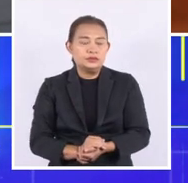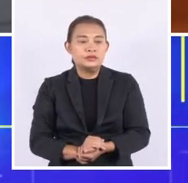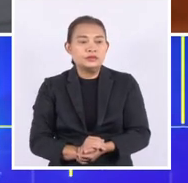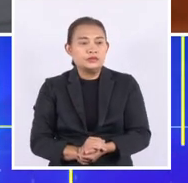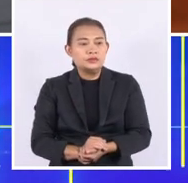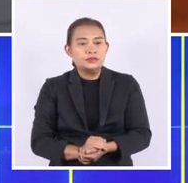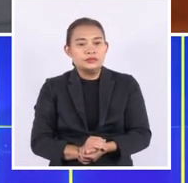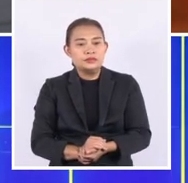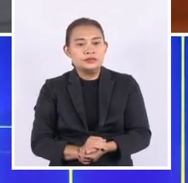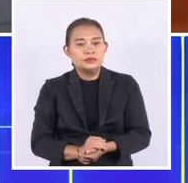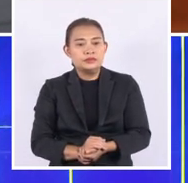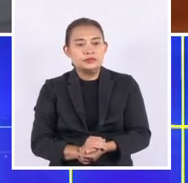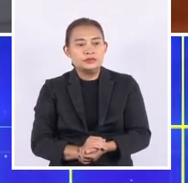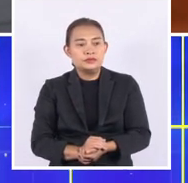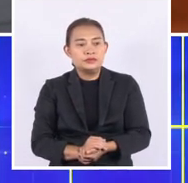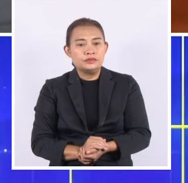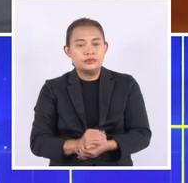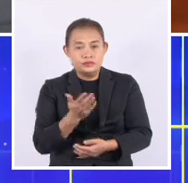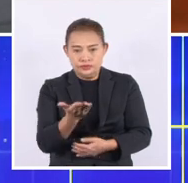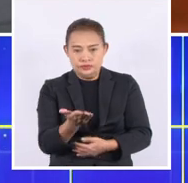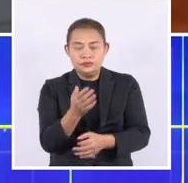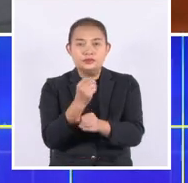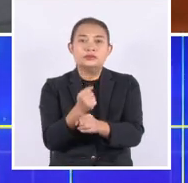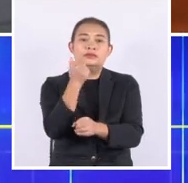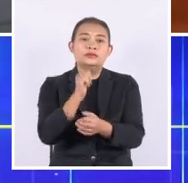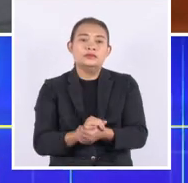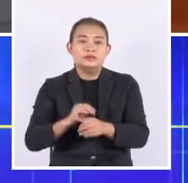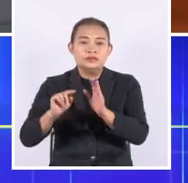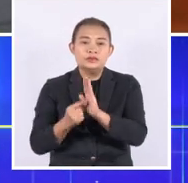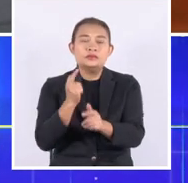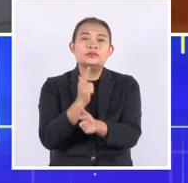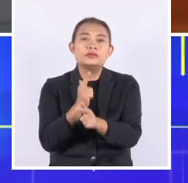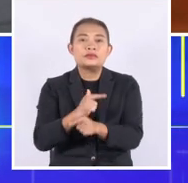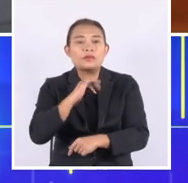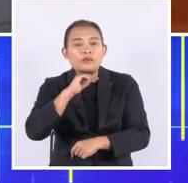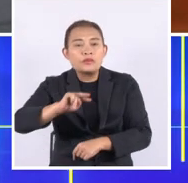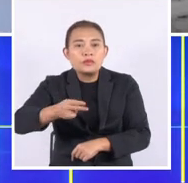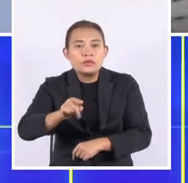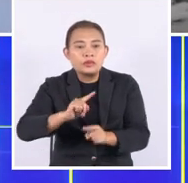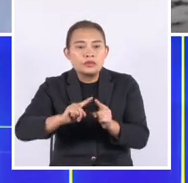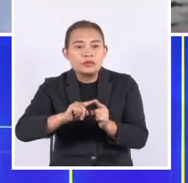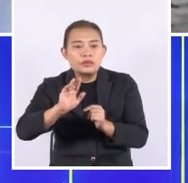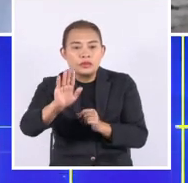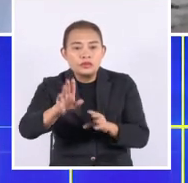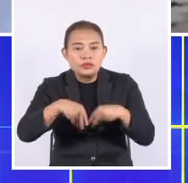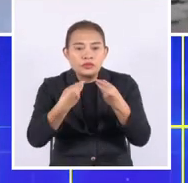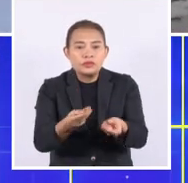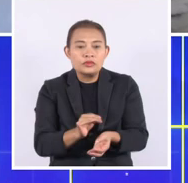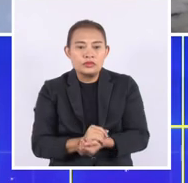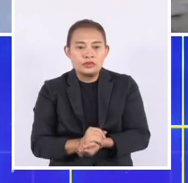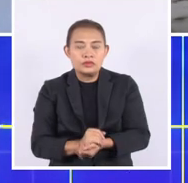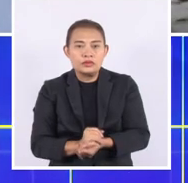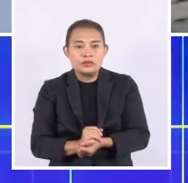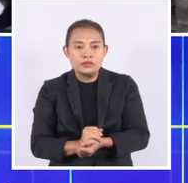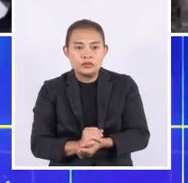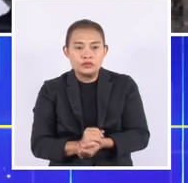เอ๊ะแต่ว่ารู้สึกว่าเขามูวิธีนี้เนี่ยมันได้ผลนะตอนแรกเลี้ยงหมูกระทะใช่ไหมให้กับผีไม่มีญาติ กลับบ้านมา ถูกรางวัล